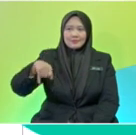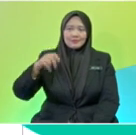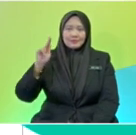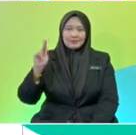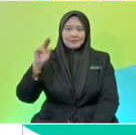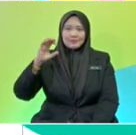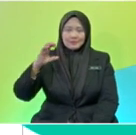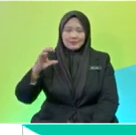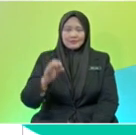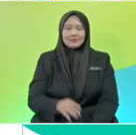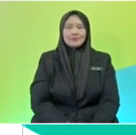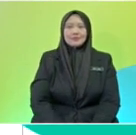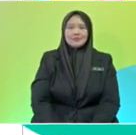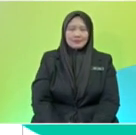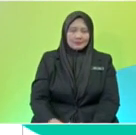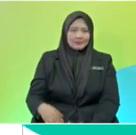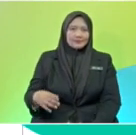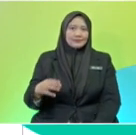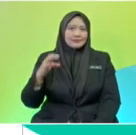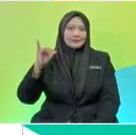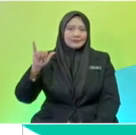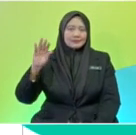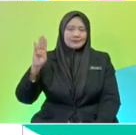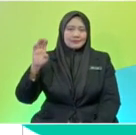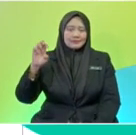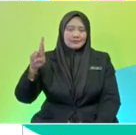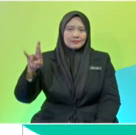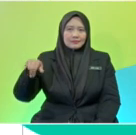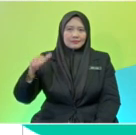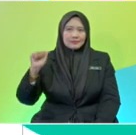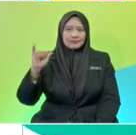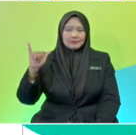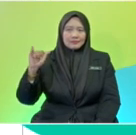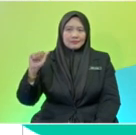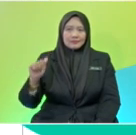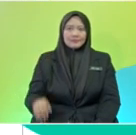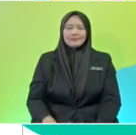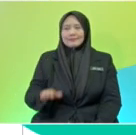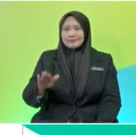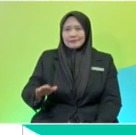Hai Afkar Baiklah inilah perkenalan